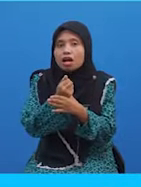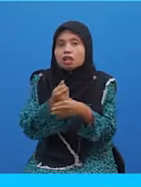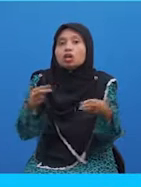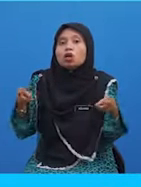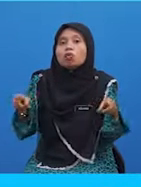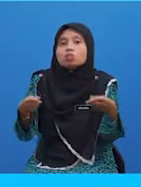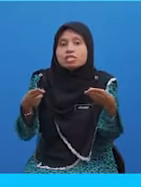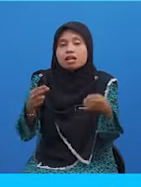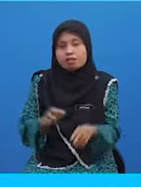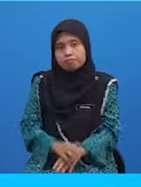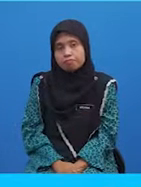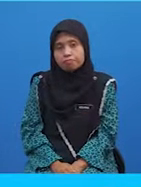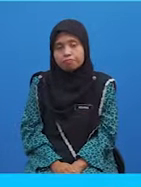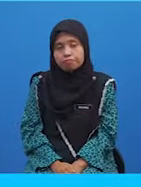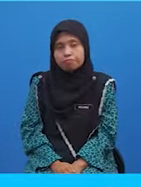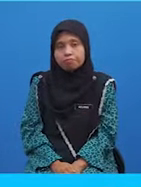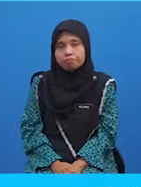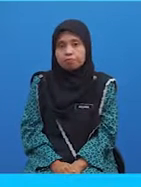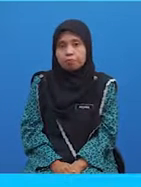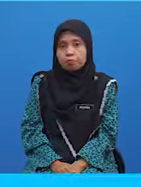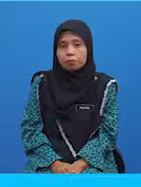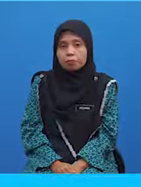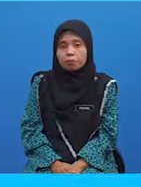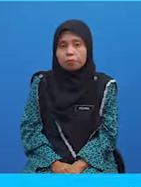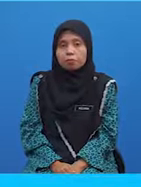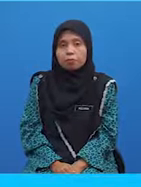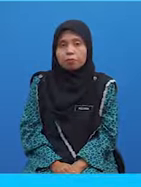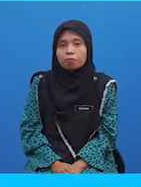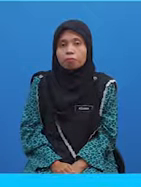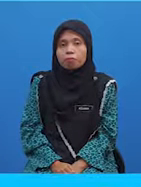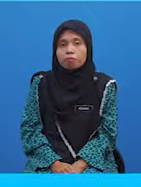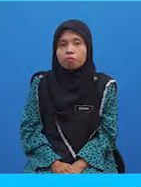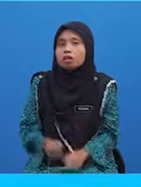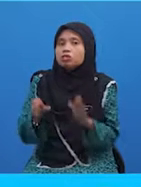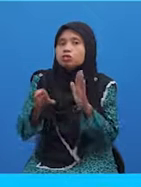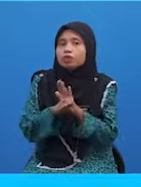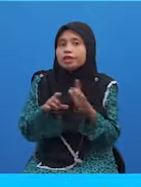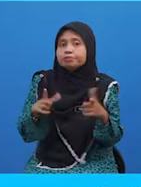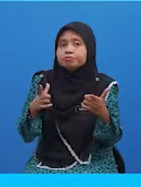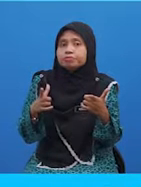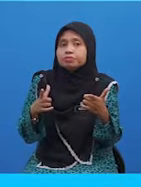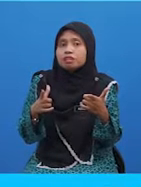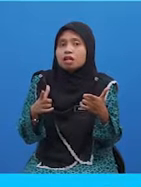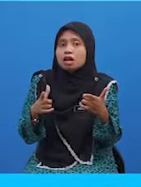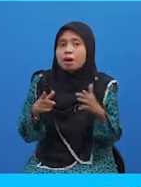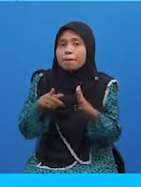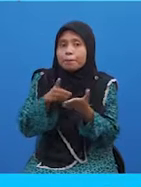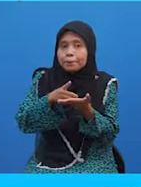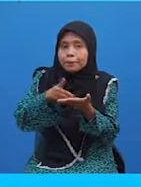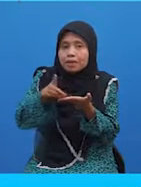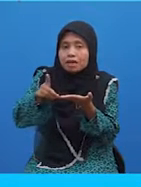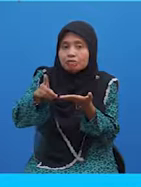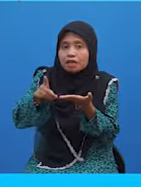usaha-usaha. Pembetulannya ialah antara usaha. Contoh lain,